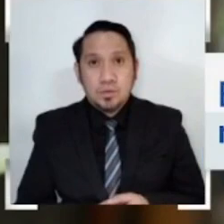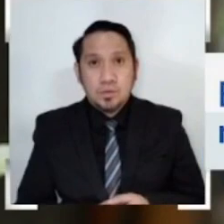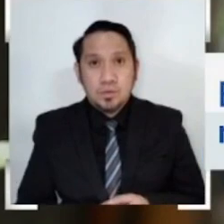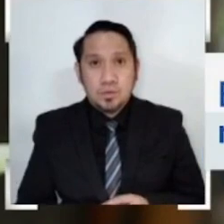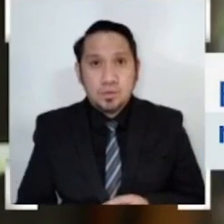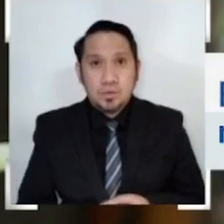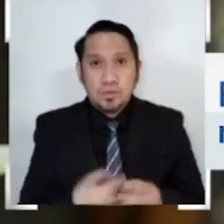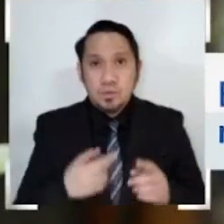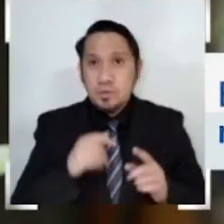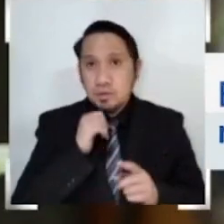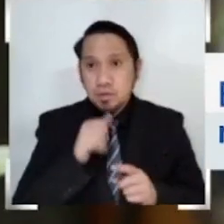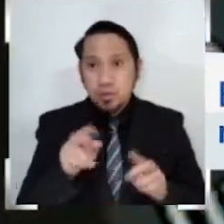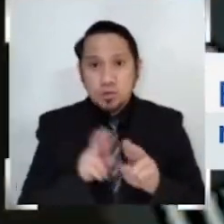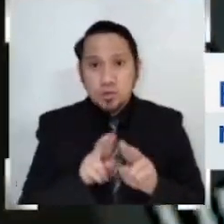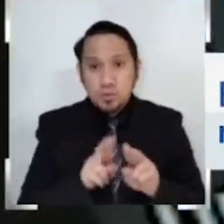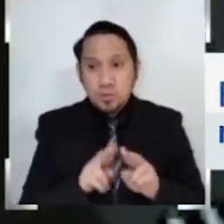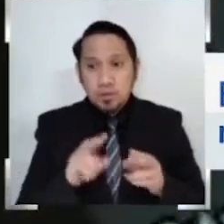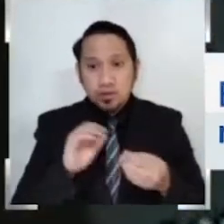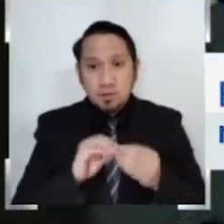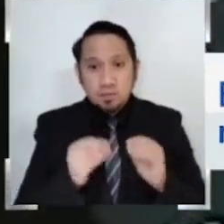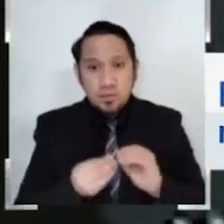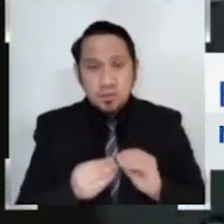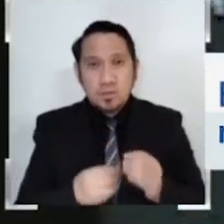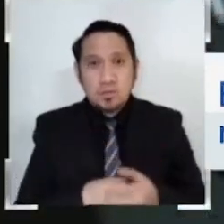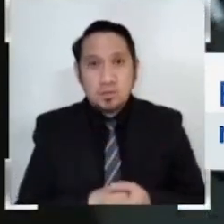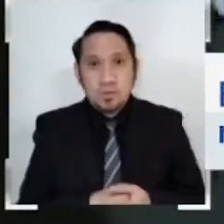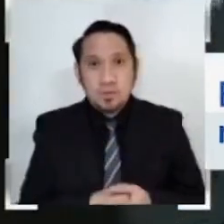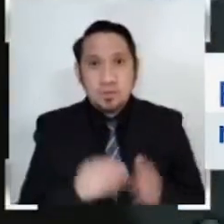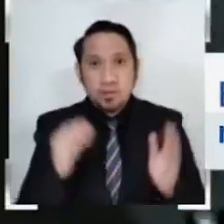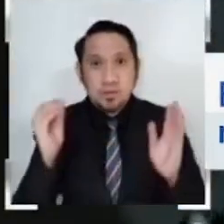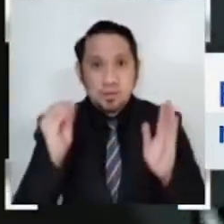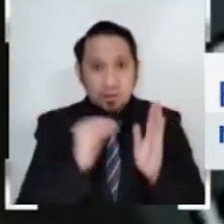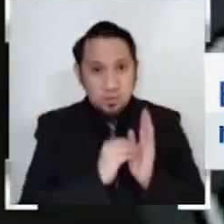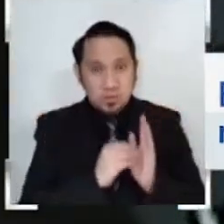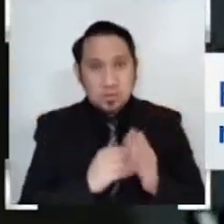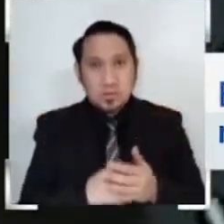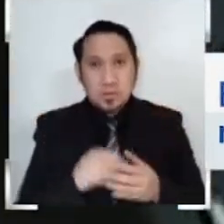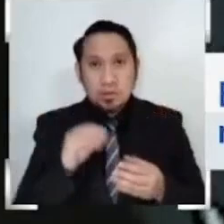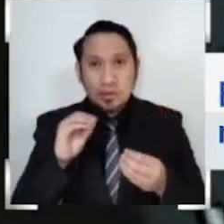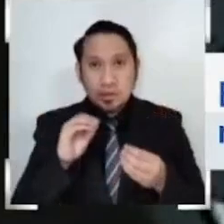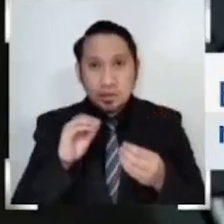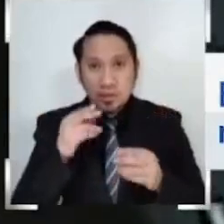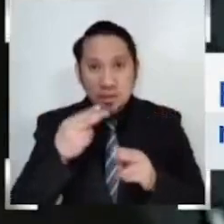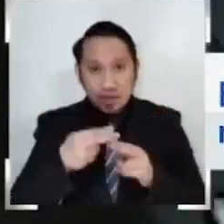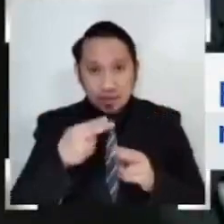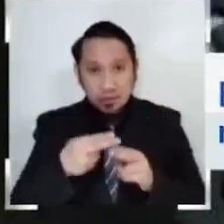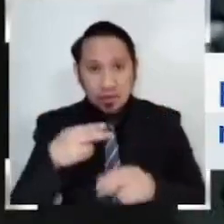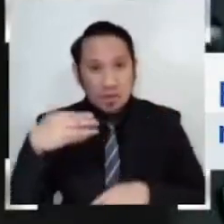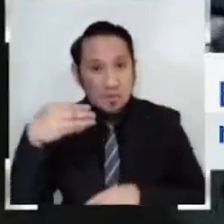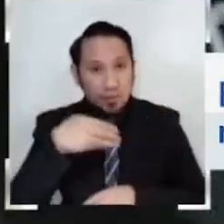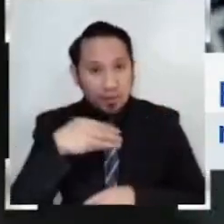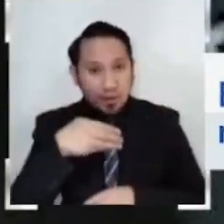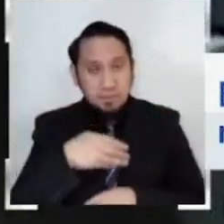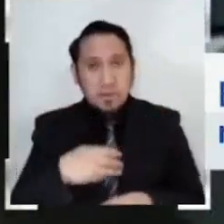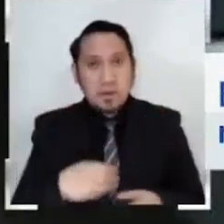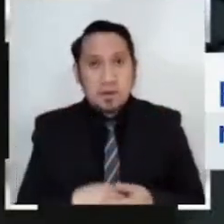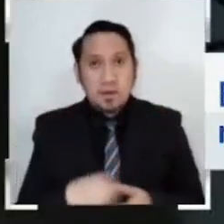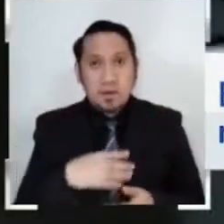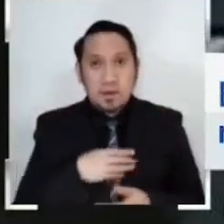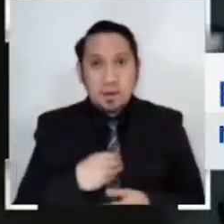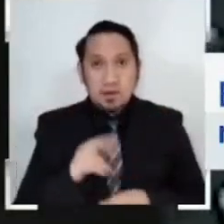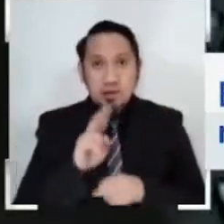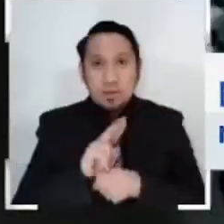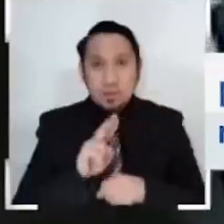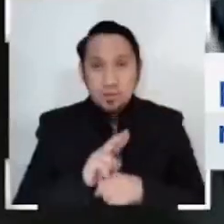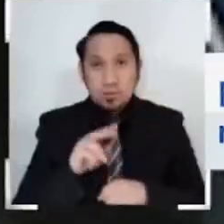normal na cellphone number. Talagang nakalagay is the name of the bank. Then, I entered my username and